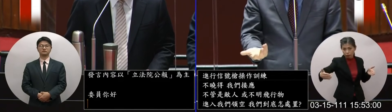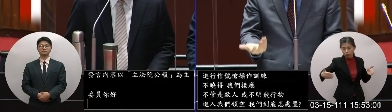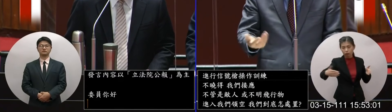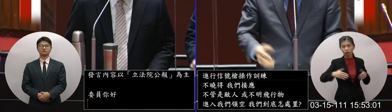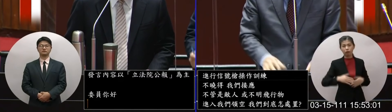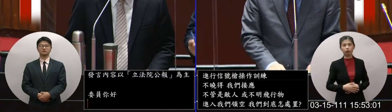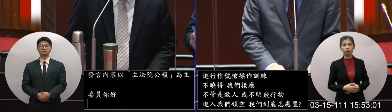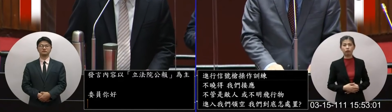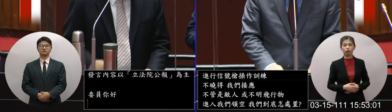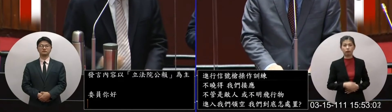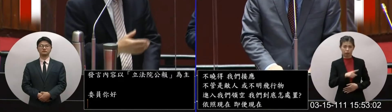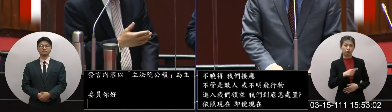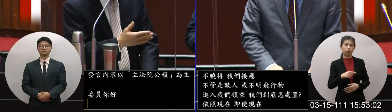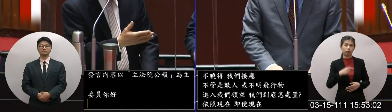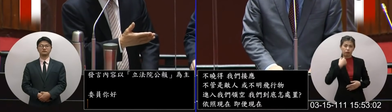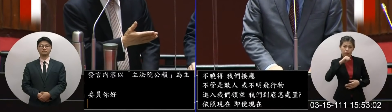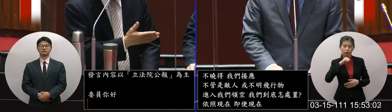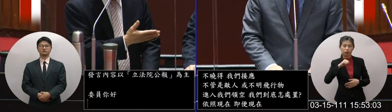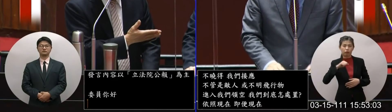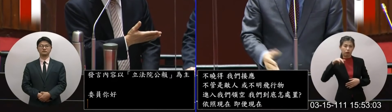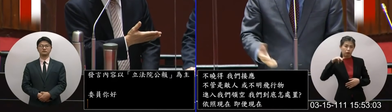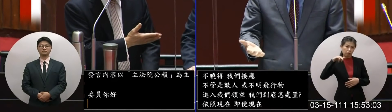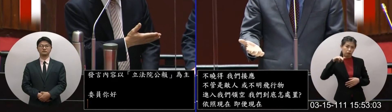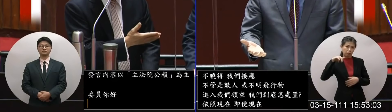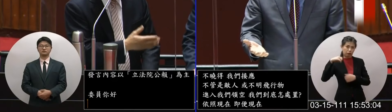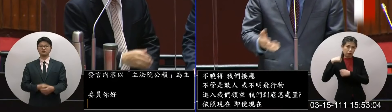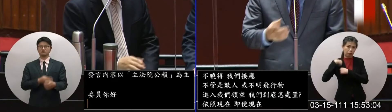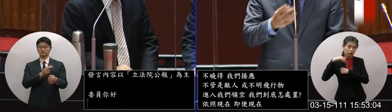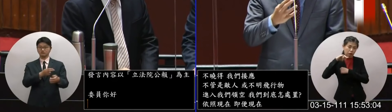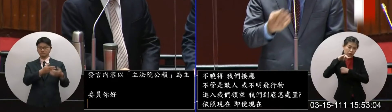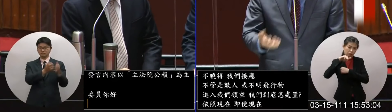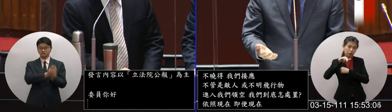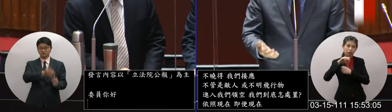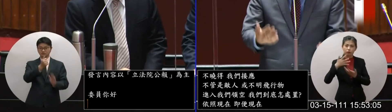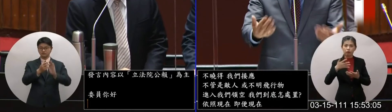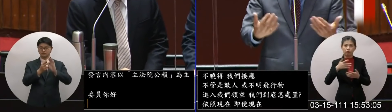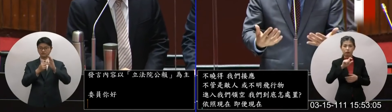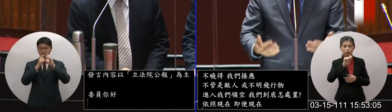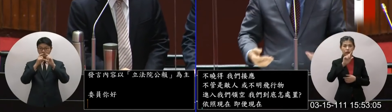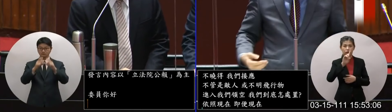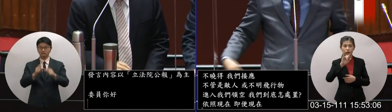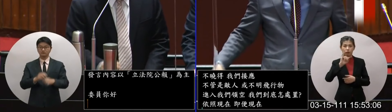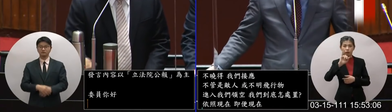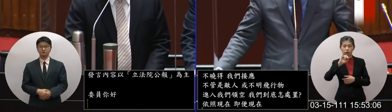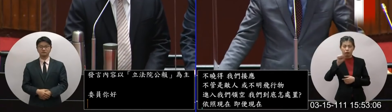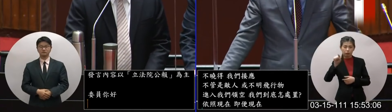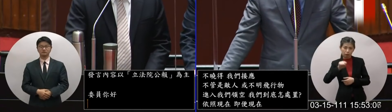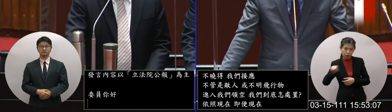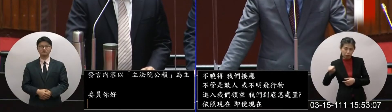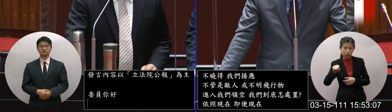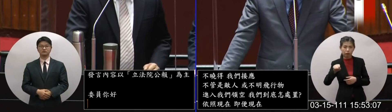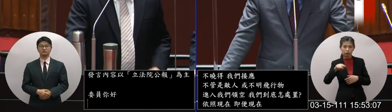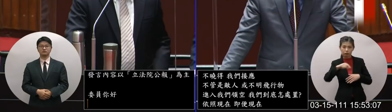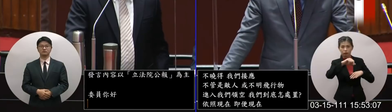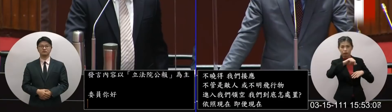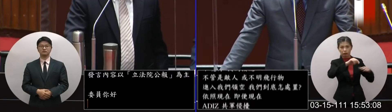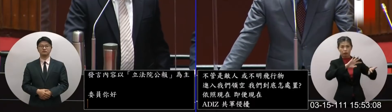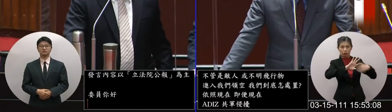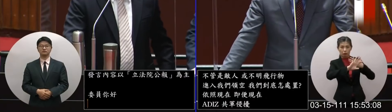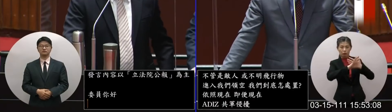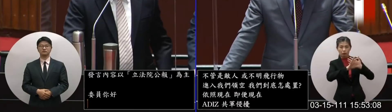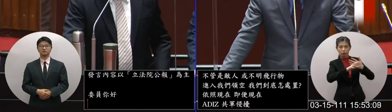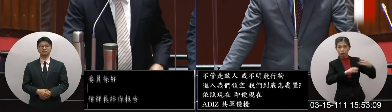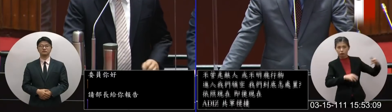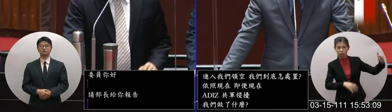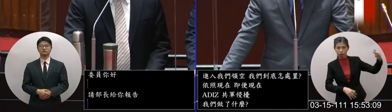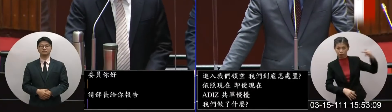部长在这边很清楚嘛。 那请部长给你报告。 你 ADIZ 进来之后，我们的作为起码三个嘛，